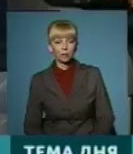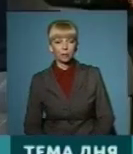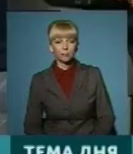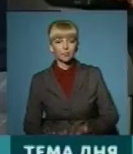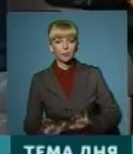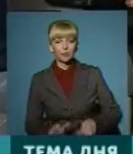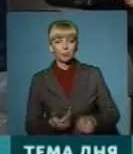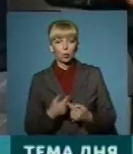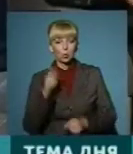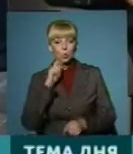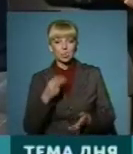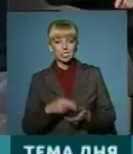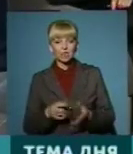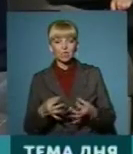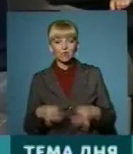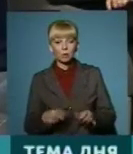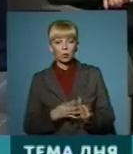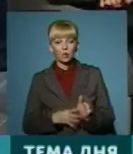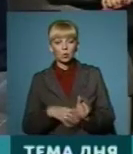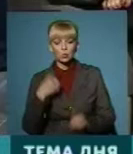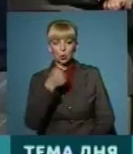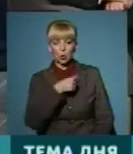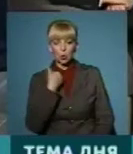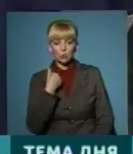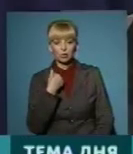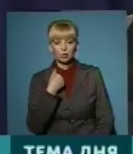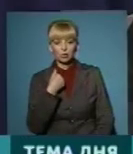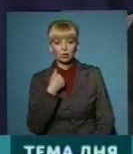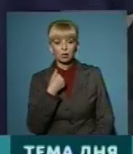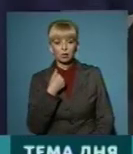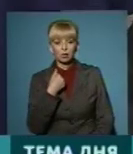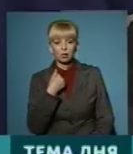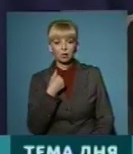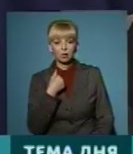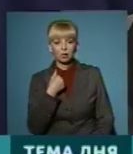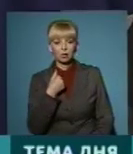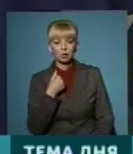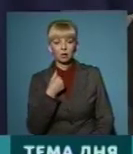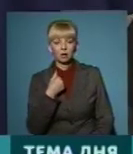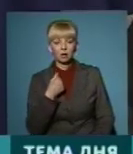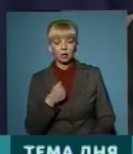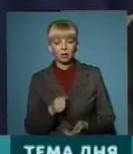того, когда Украина стала свободной в 90-х годах, отошла от нашего старшего